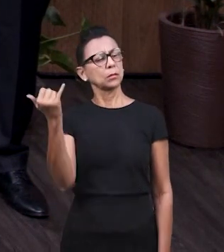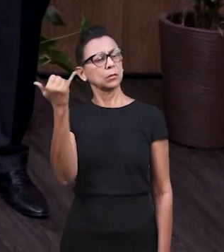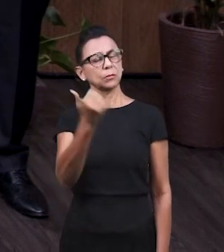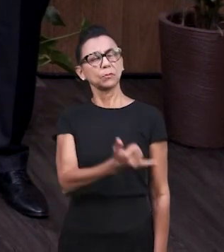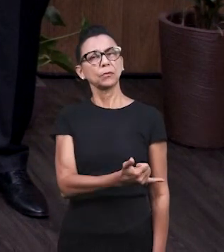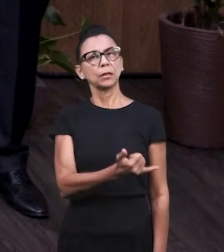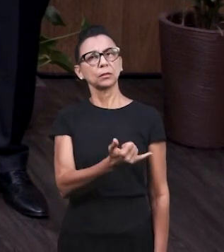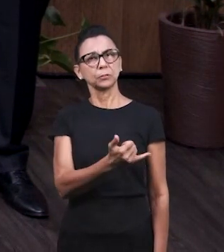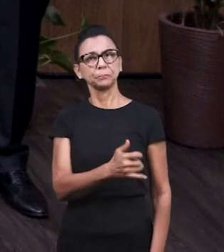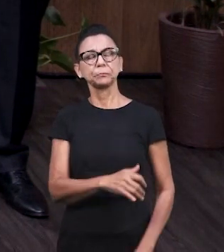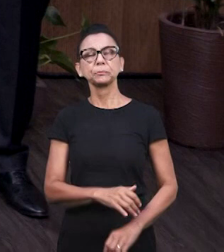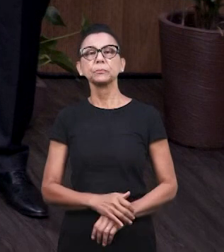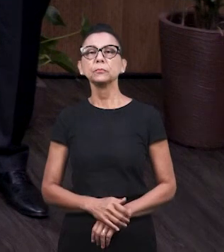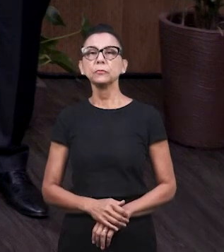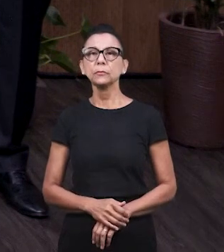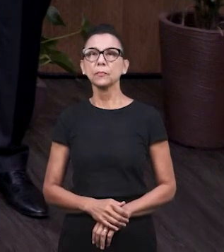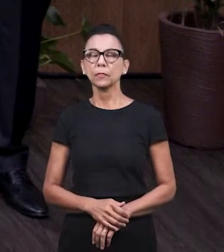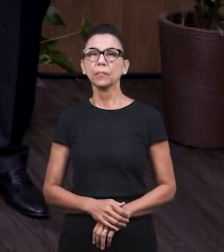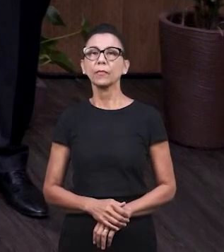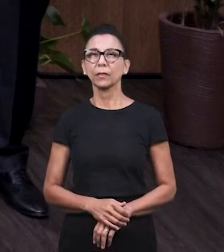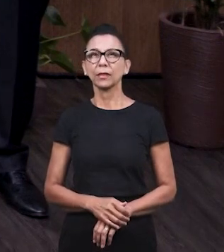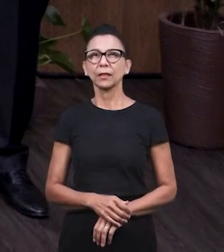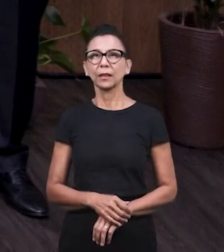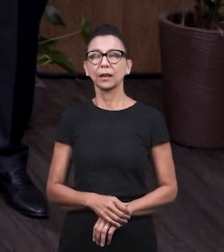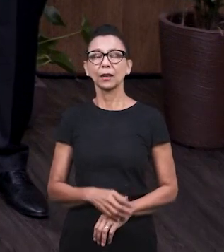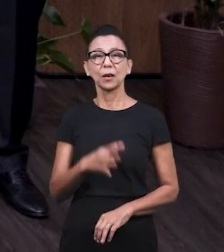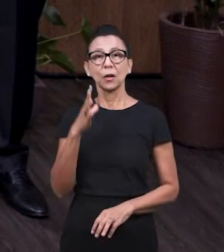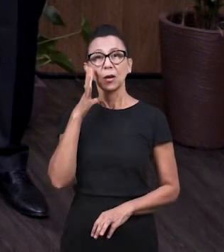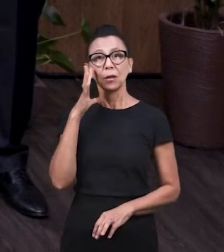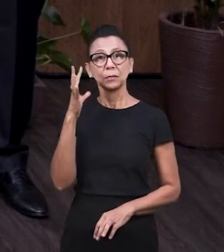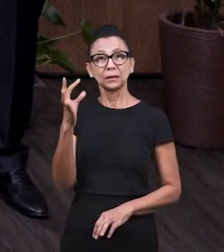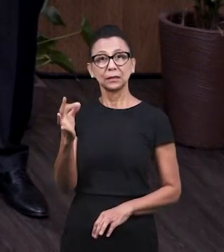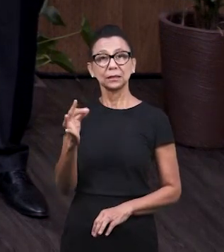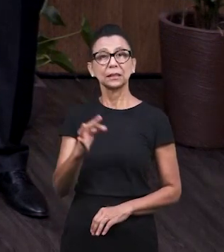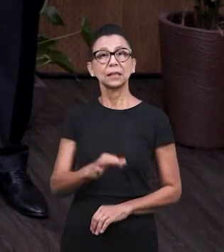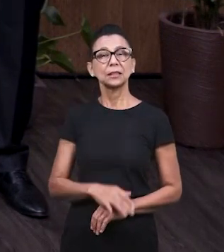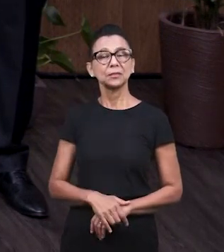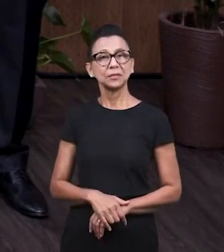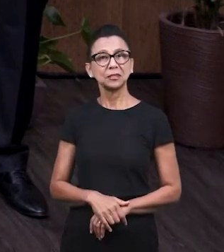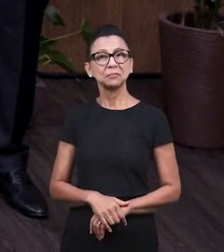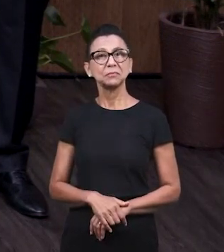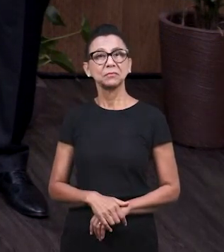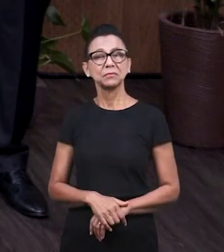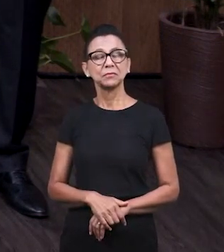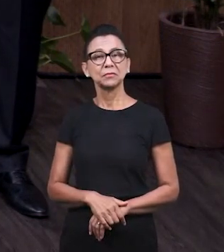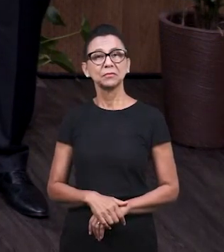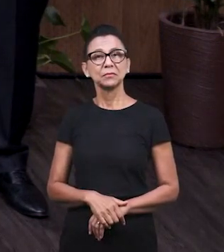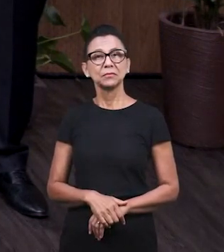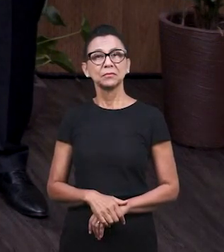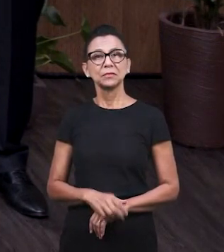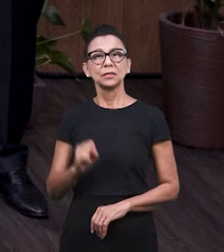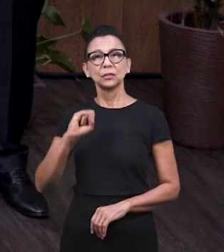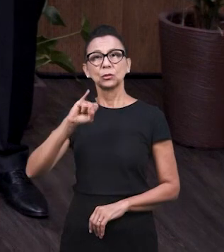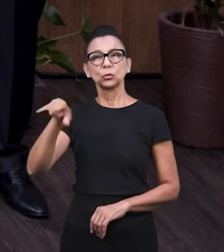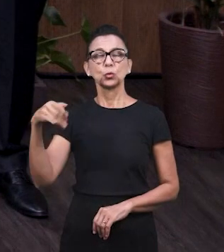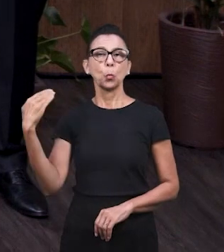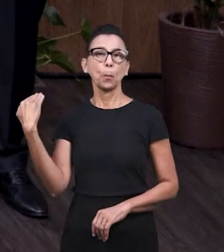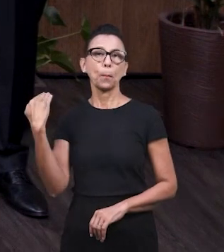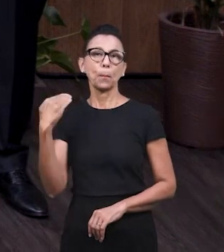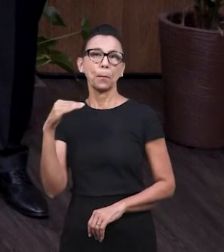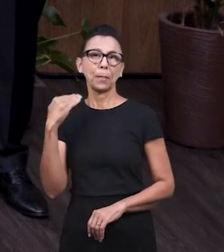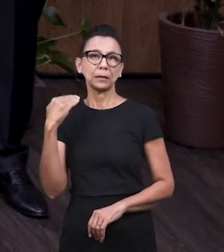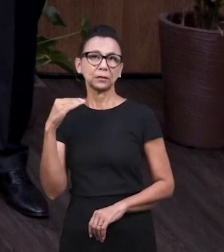commenté Jean-Baptiste, regardez ces jours, de 6 ans d'âge, dans la ville de Cartaxo,